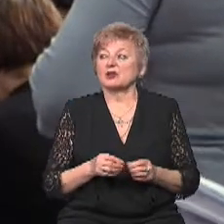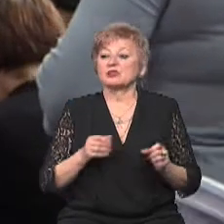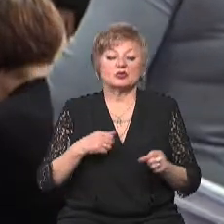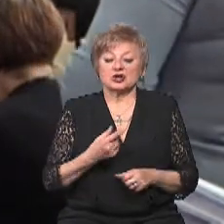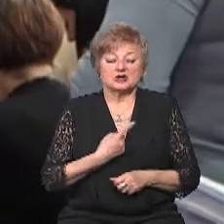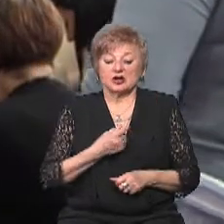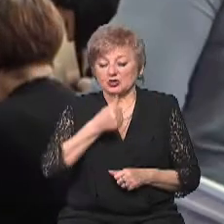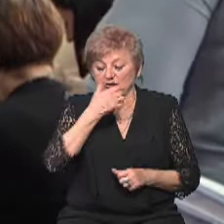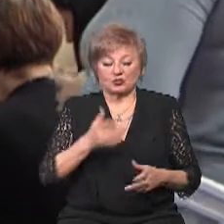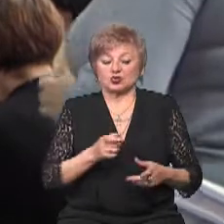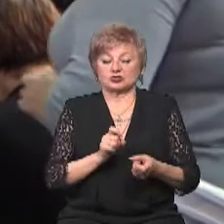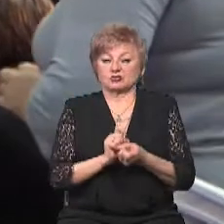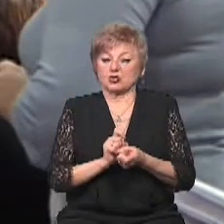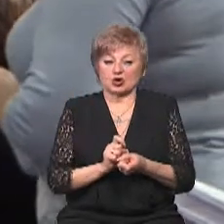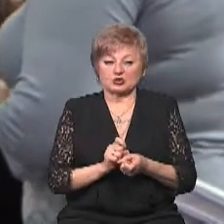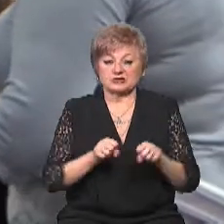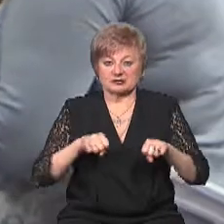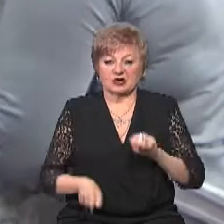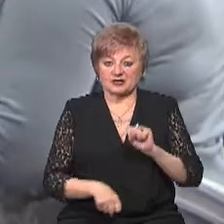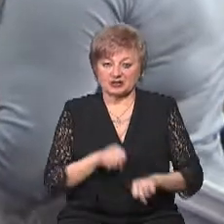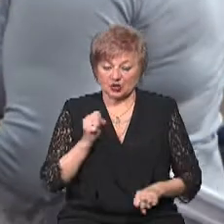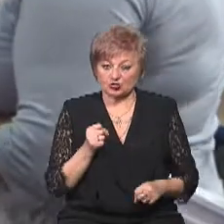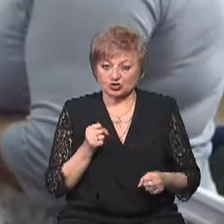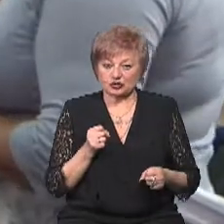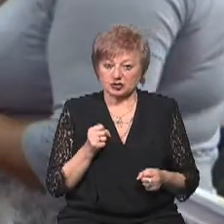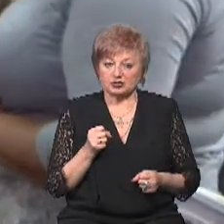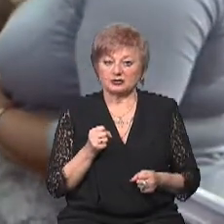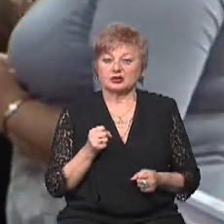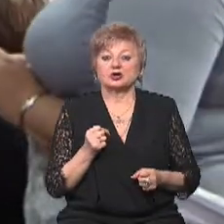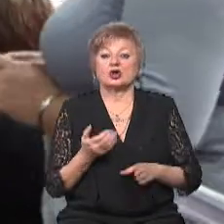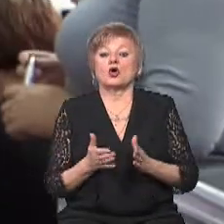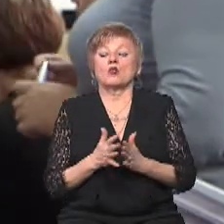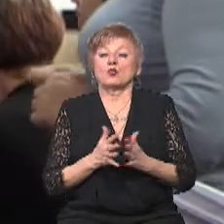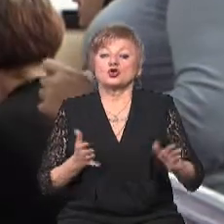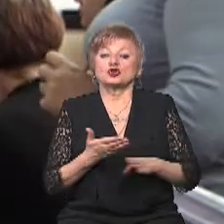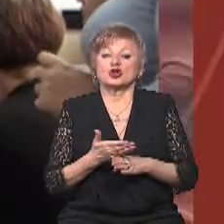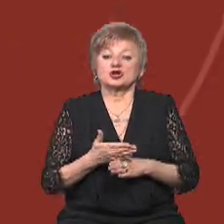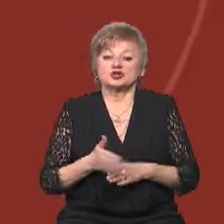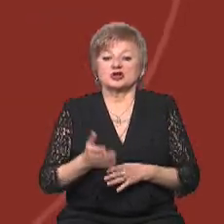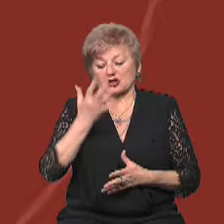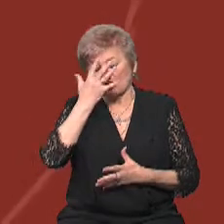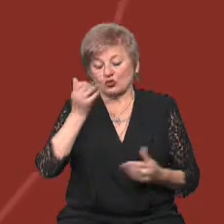самими правопорушниками, які здійснюють протиправні дії більшою частиною часу, це в нічний час.